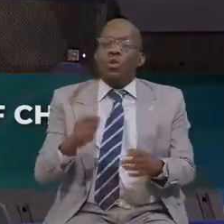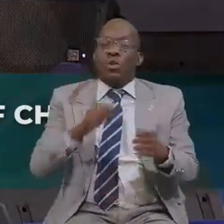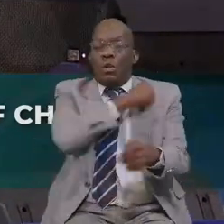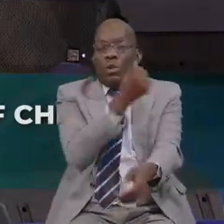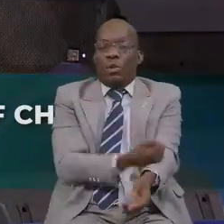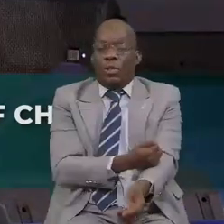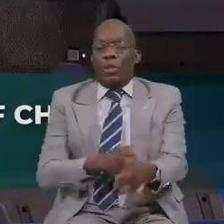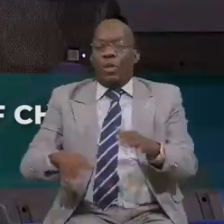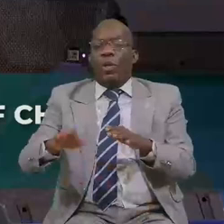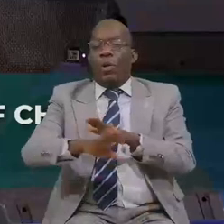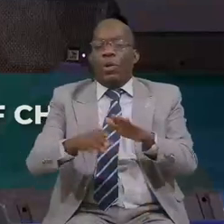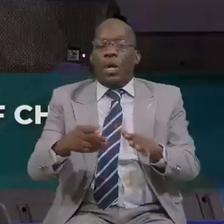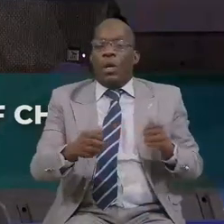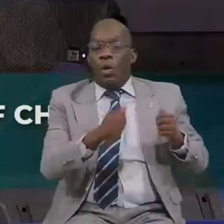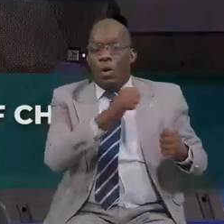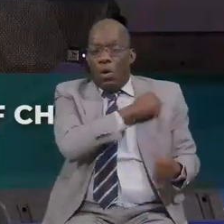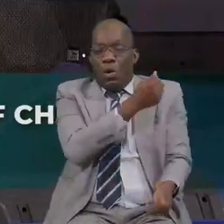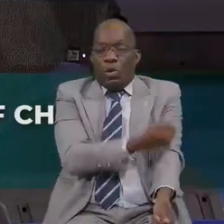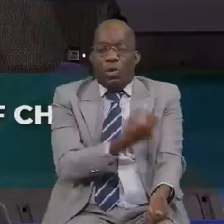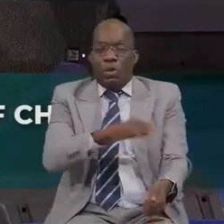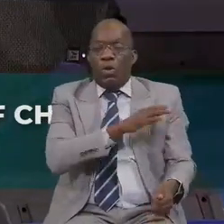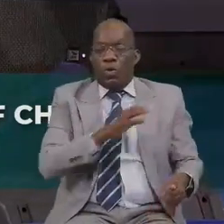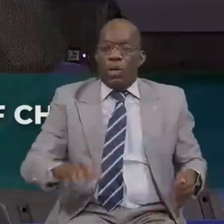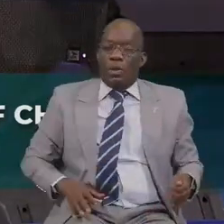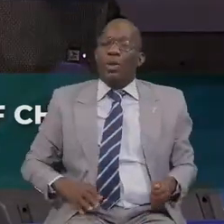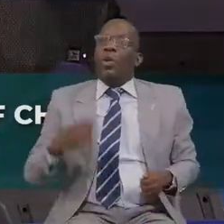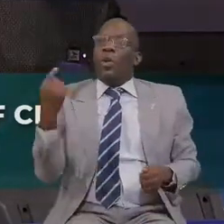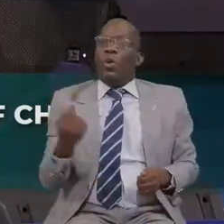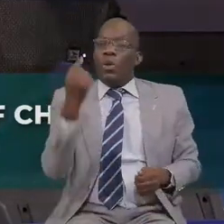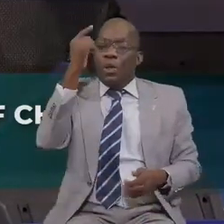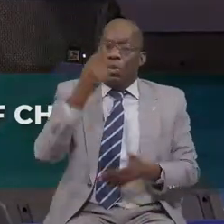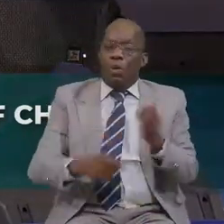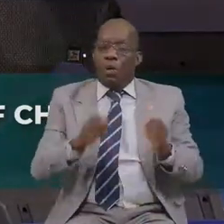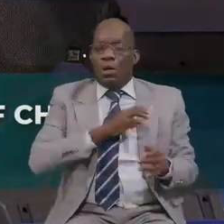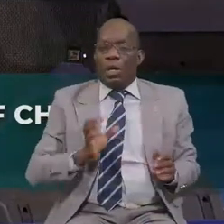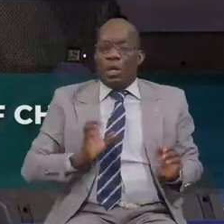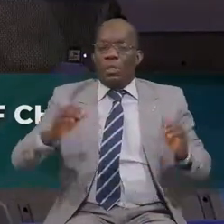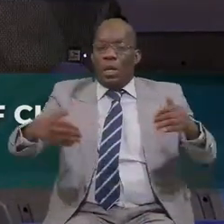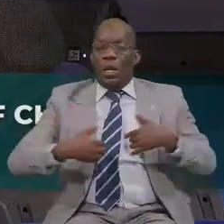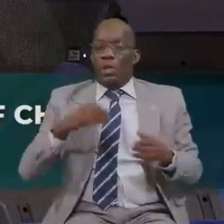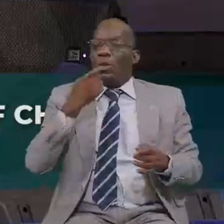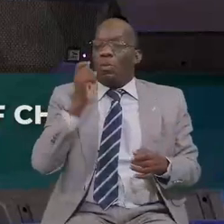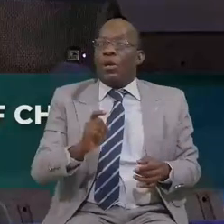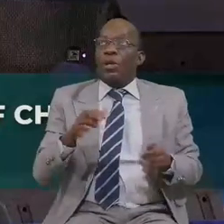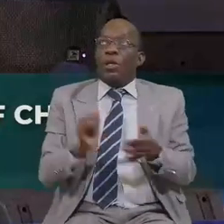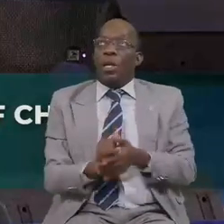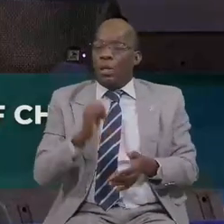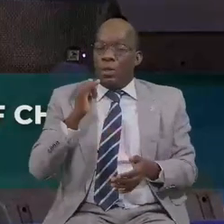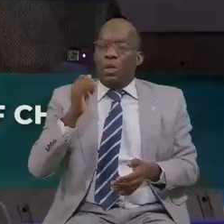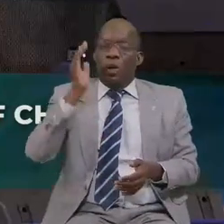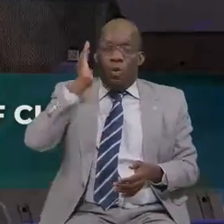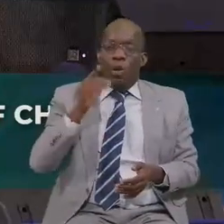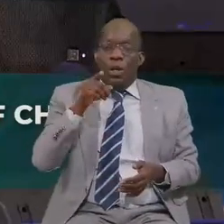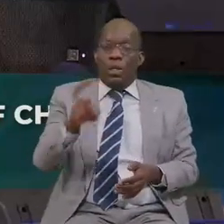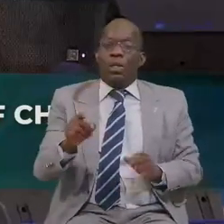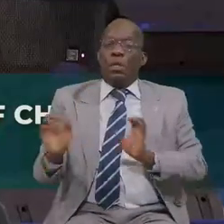Christ. Et c'est seulement ce que Christ a commandé, c'est ça qu'il fait. Si nous ne